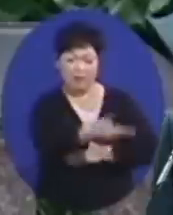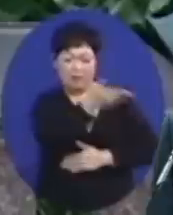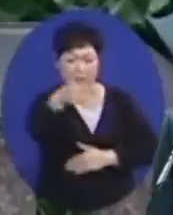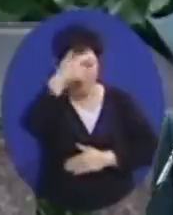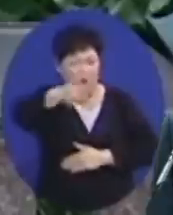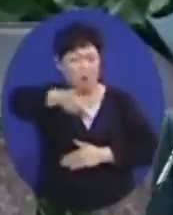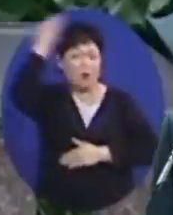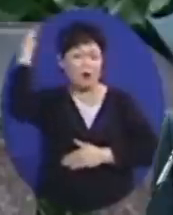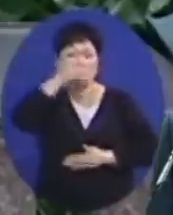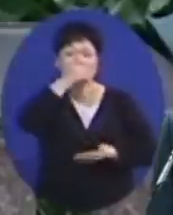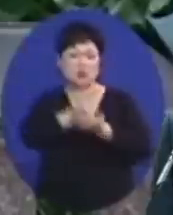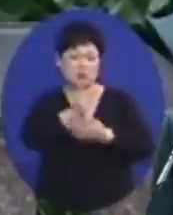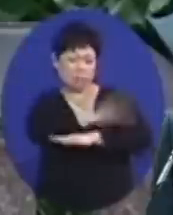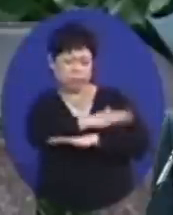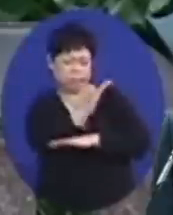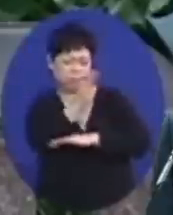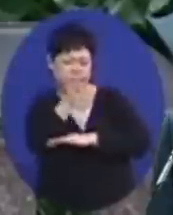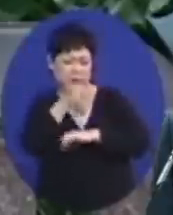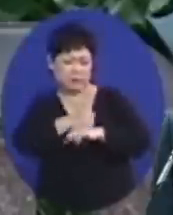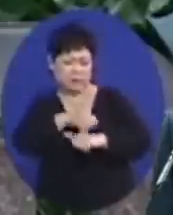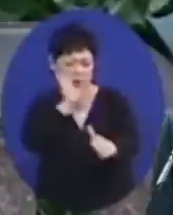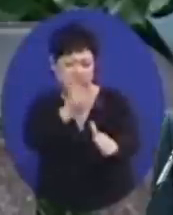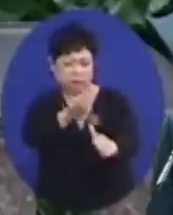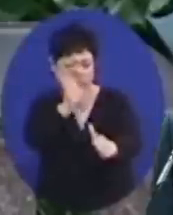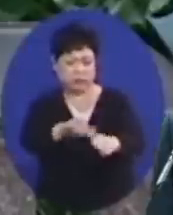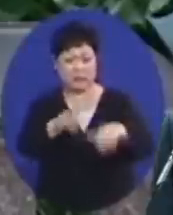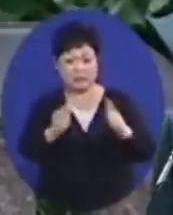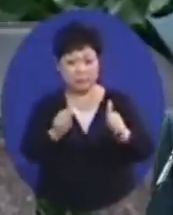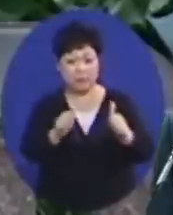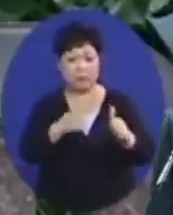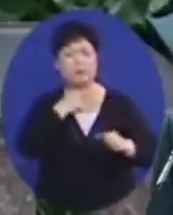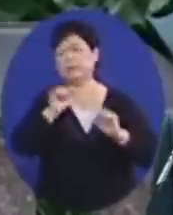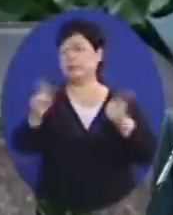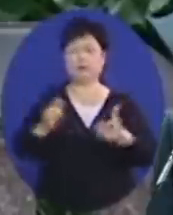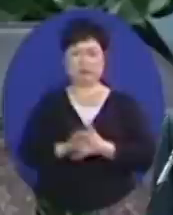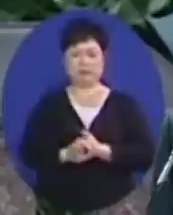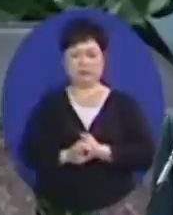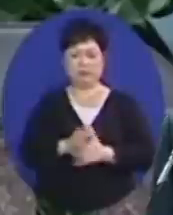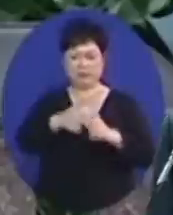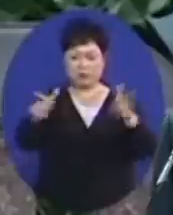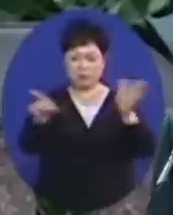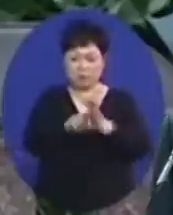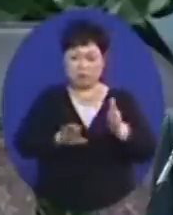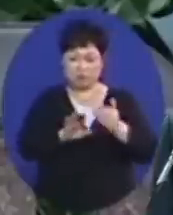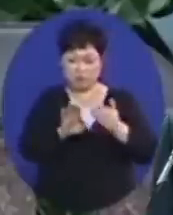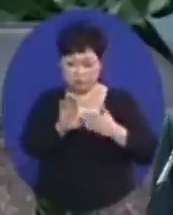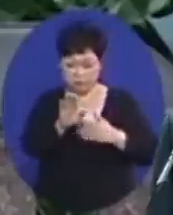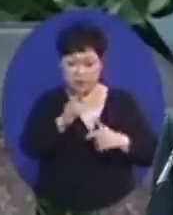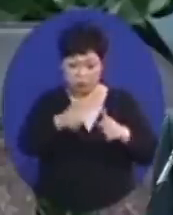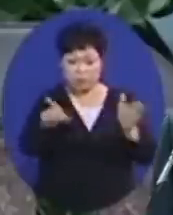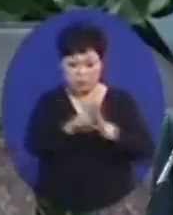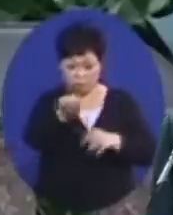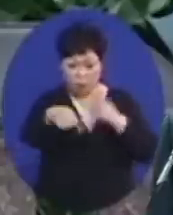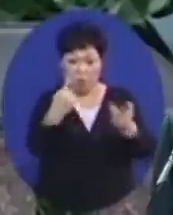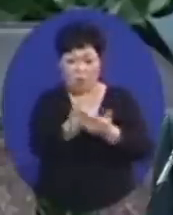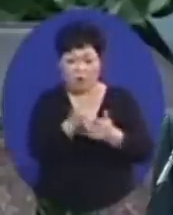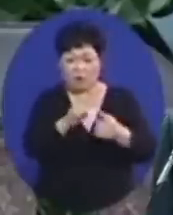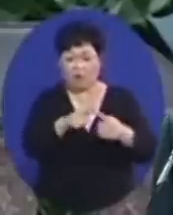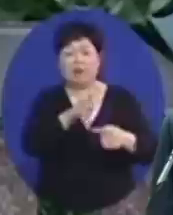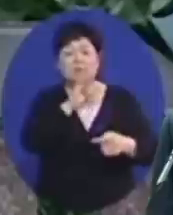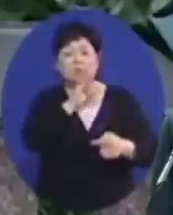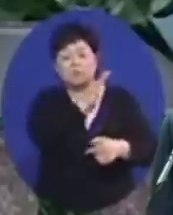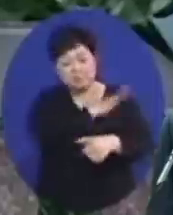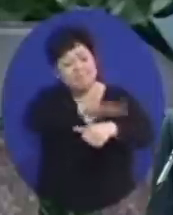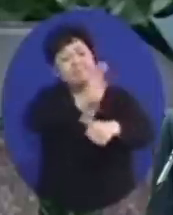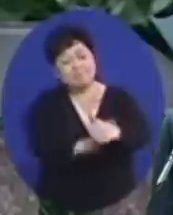과거의 죄악을 들추어내어서 꾸짖고 심판하려고 하지 않습니다. 예수를 믿고 나온 것만 해도 너무나 귀하게 느껴서